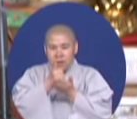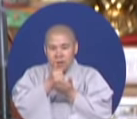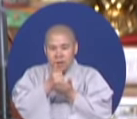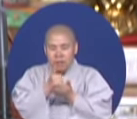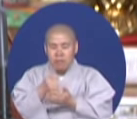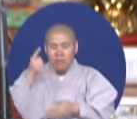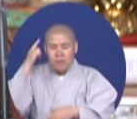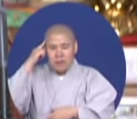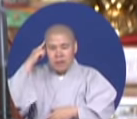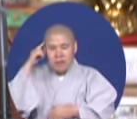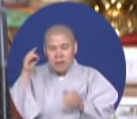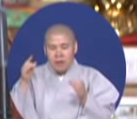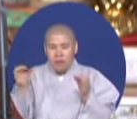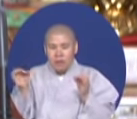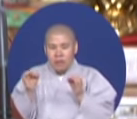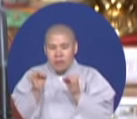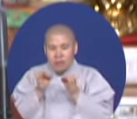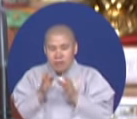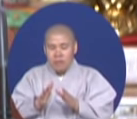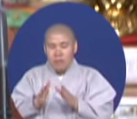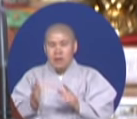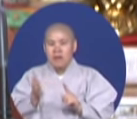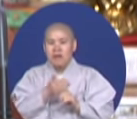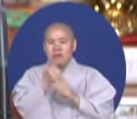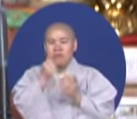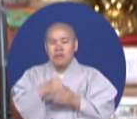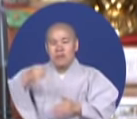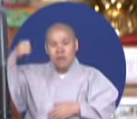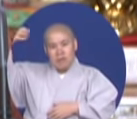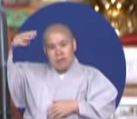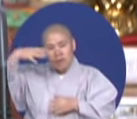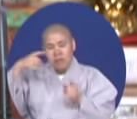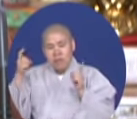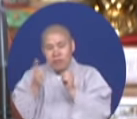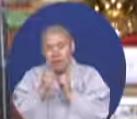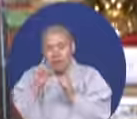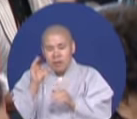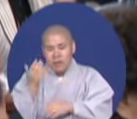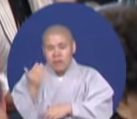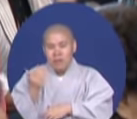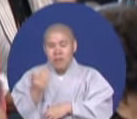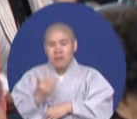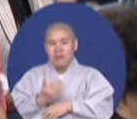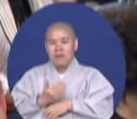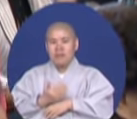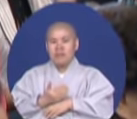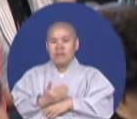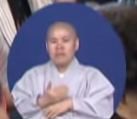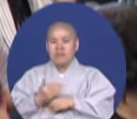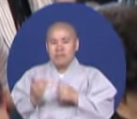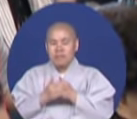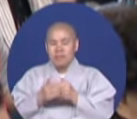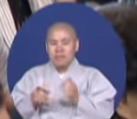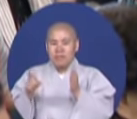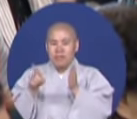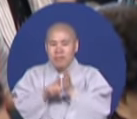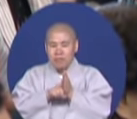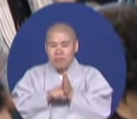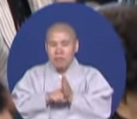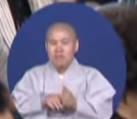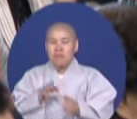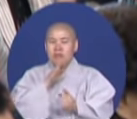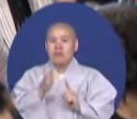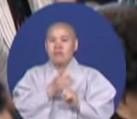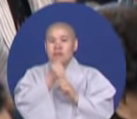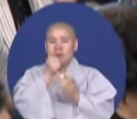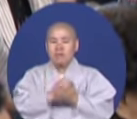하고 생각하는 그 순간에 부처님 광명과 마주하게 되는 거예요. 그러니까 신심이 바로 성불인